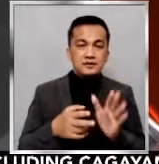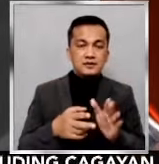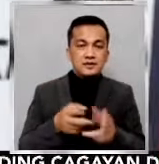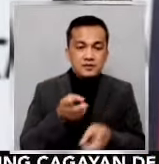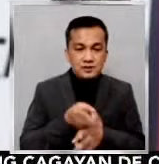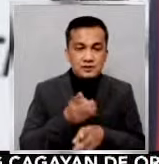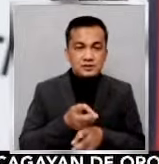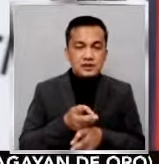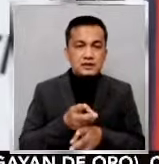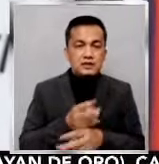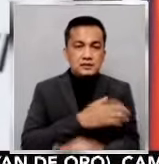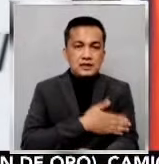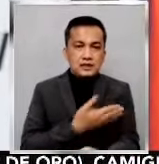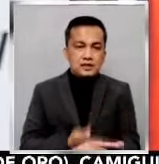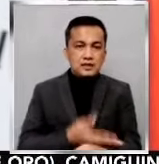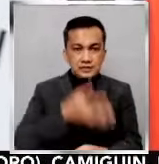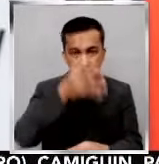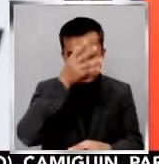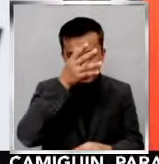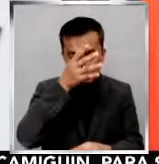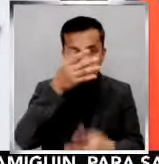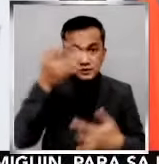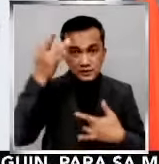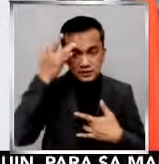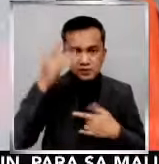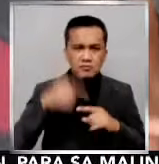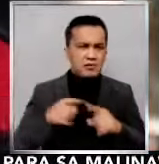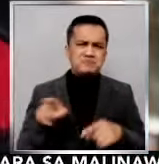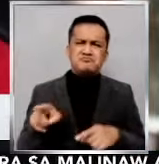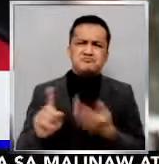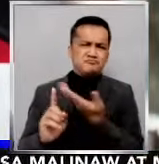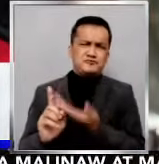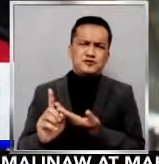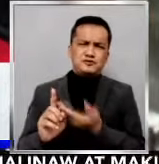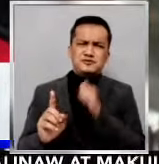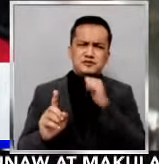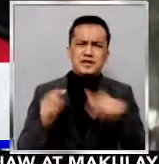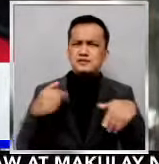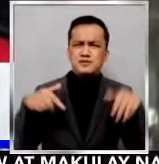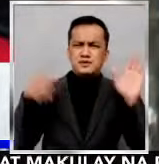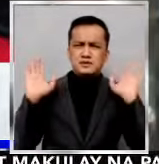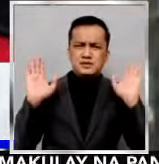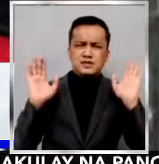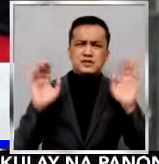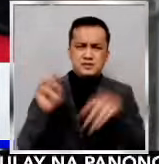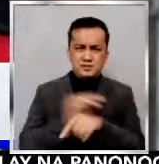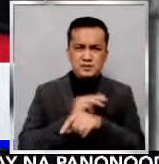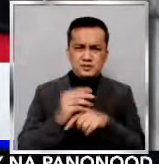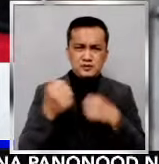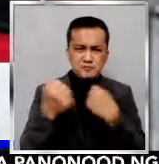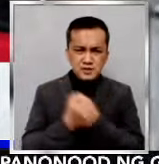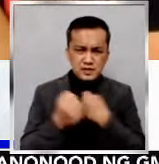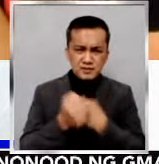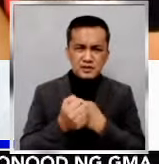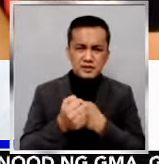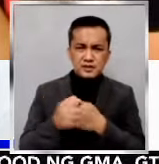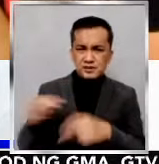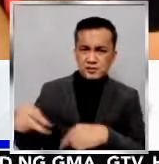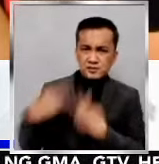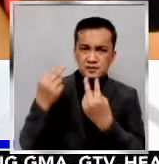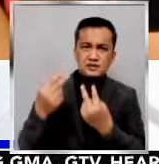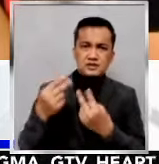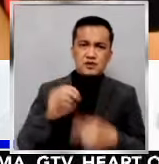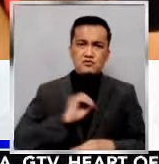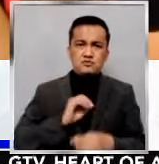sakit. Ngunit hindi siya sumusuko sa inakong misyon na ipaglaban ang pagbibigay pansin sa kanyang sport.